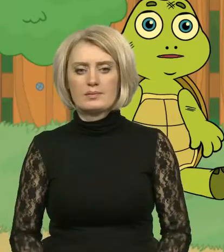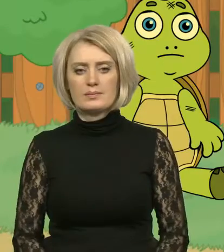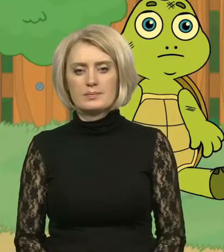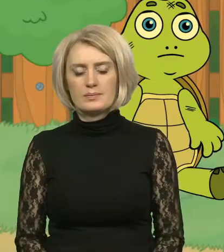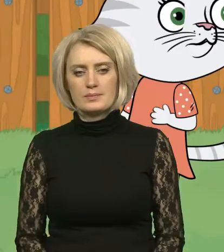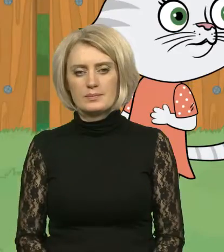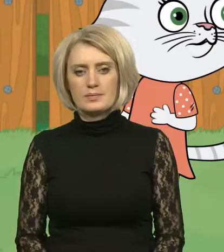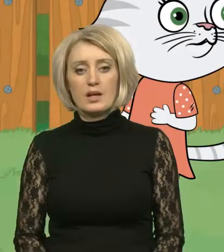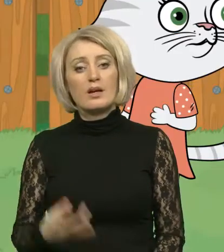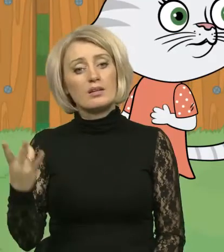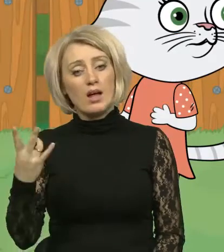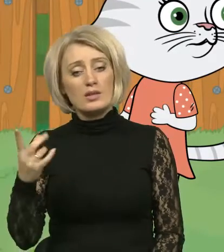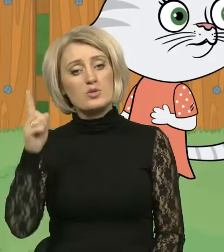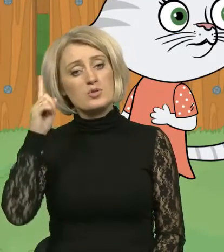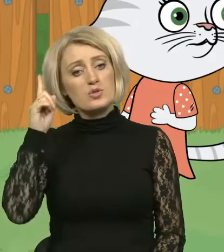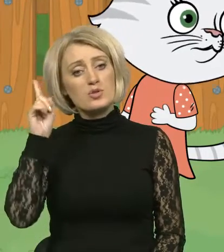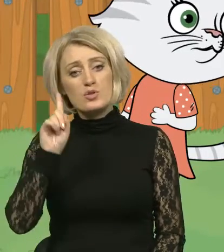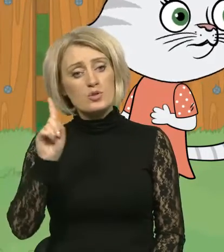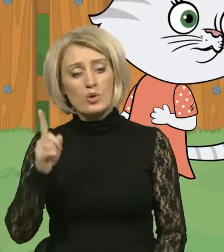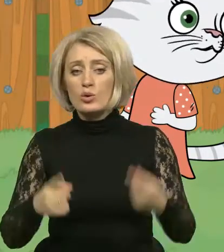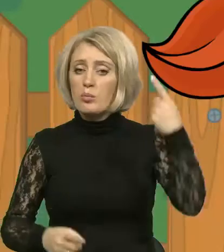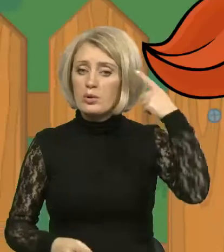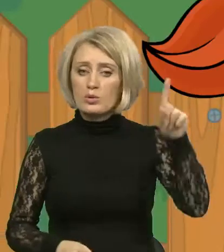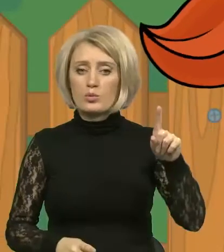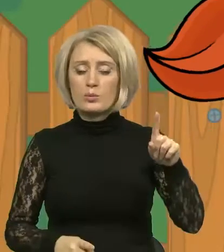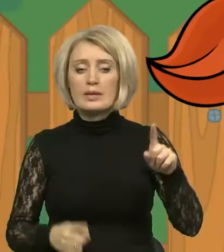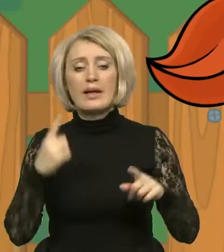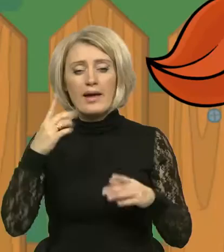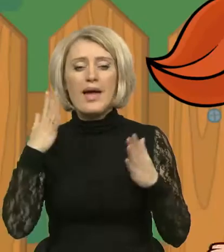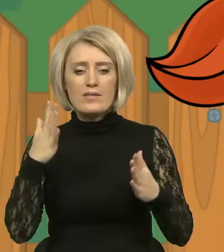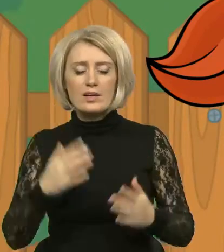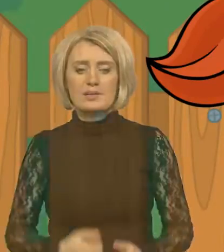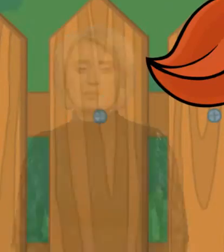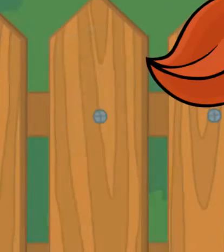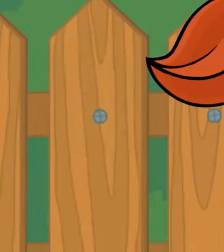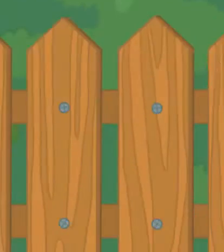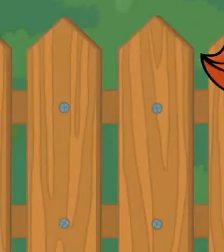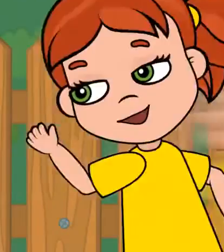больно. Надо что-то придумать. Эврика!